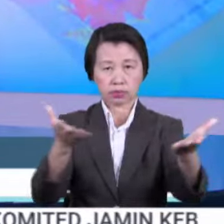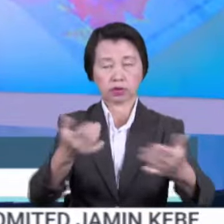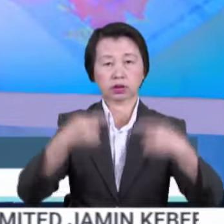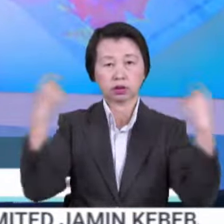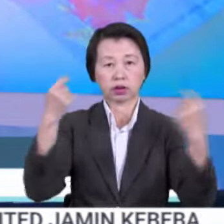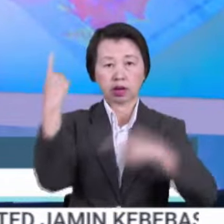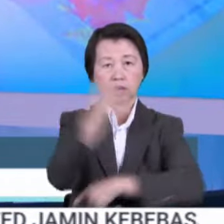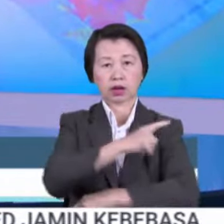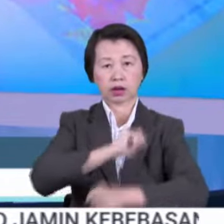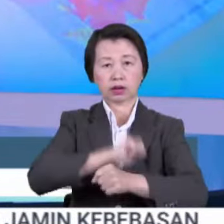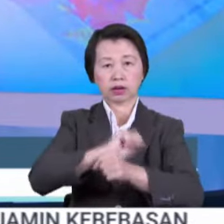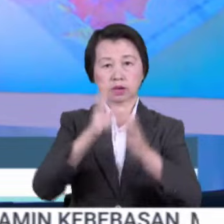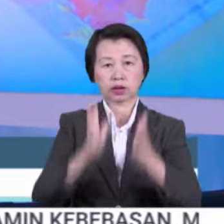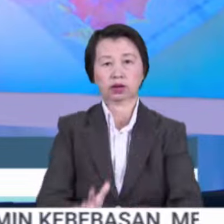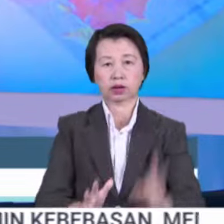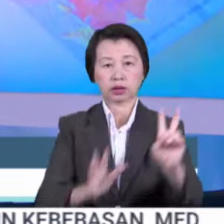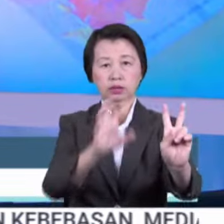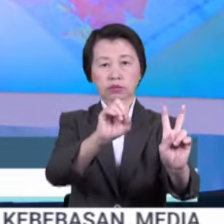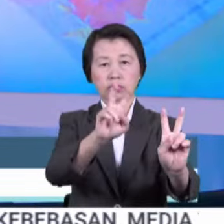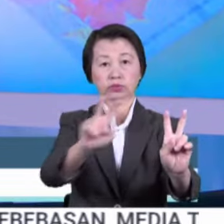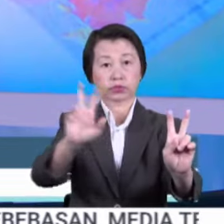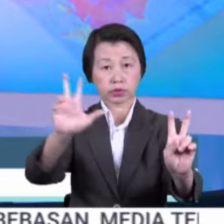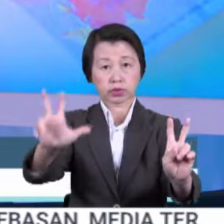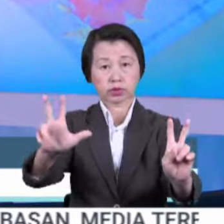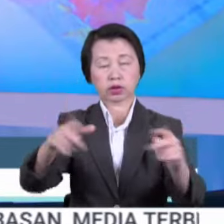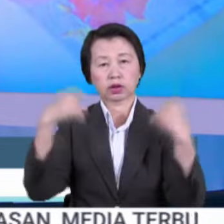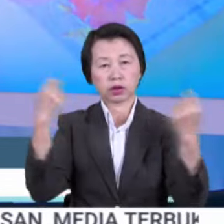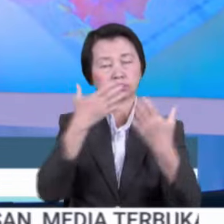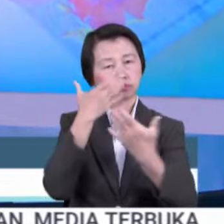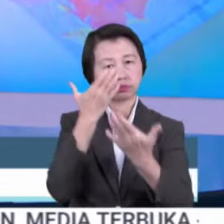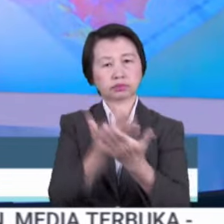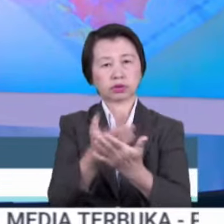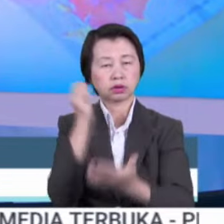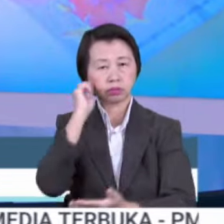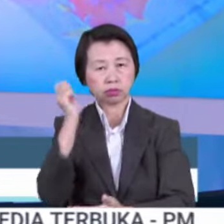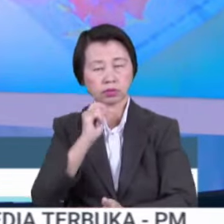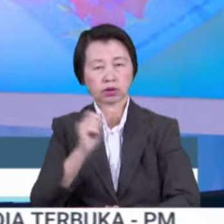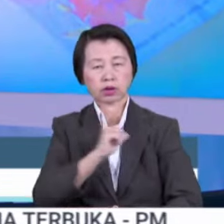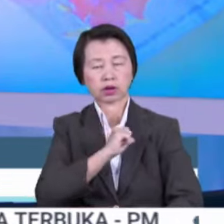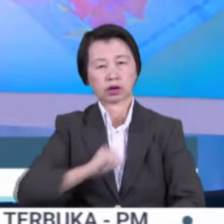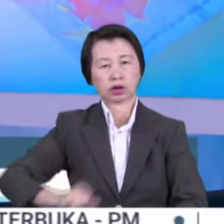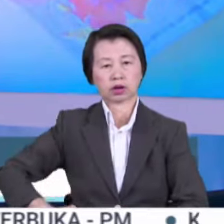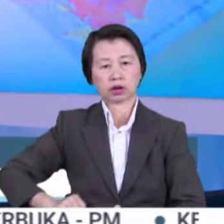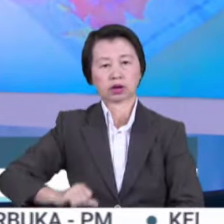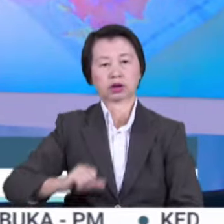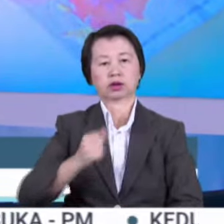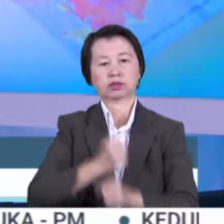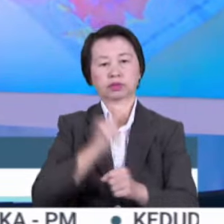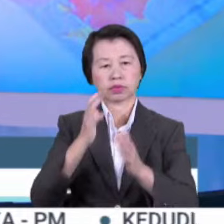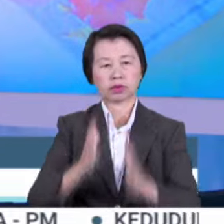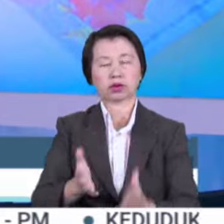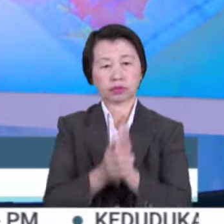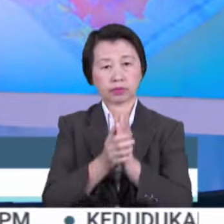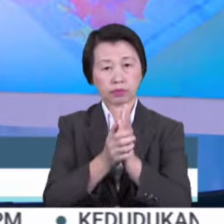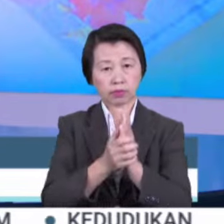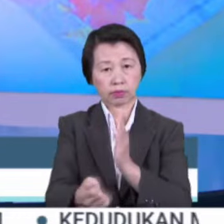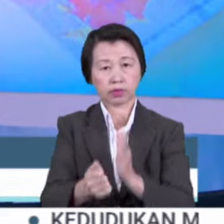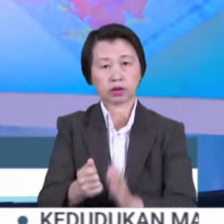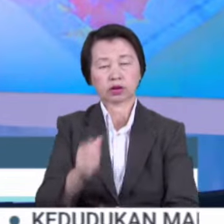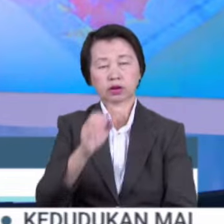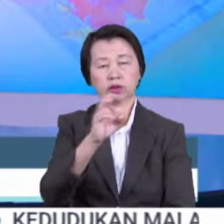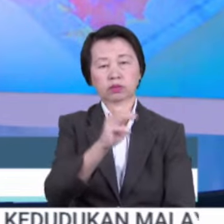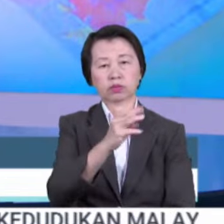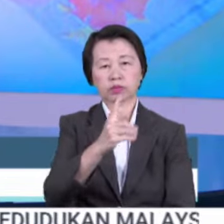sambutan hari kerja 2023 tersebut disambut baik secara Agung pertumbuhan kebangsaan pekerja berkelahiran Muhammad